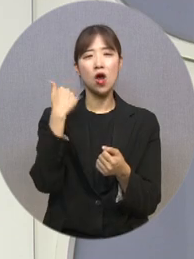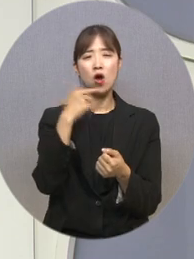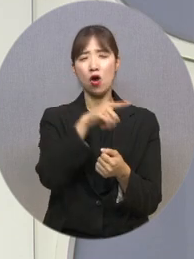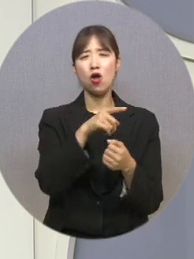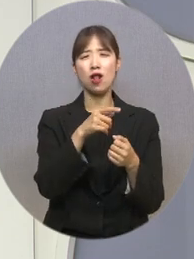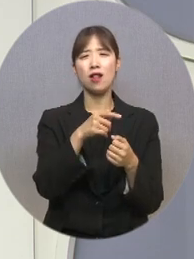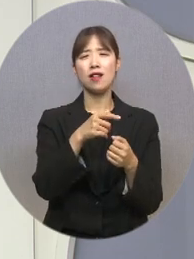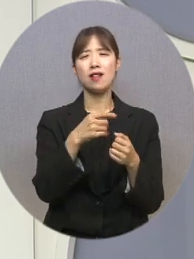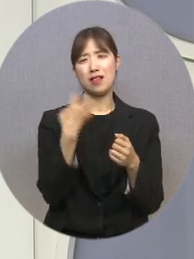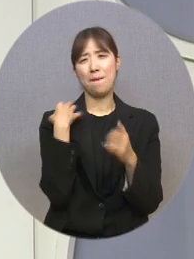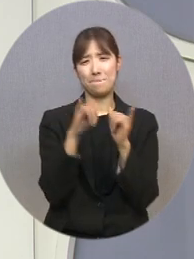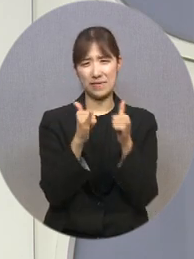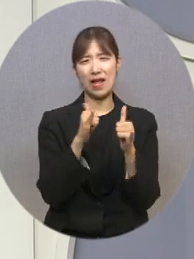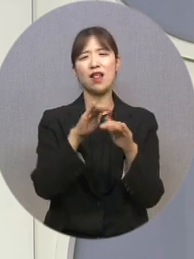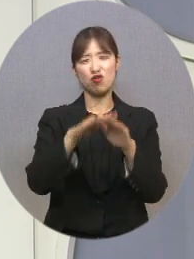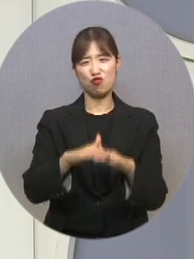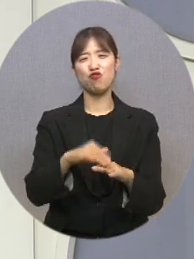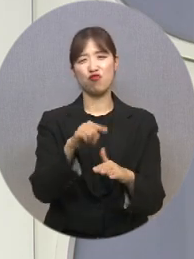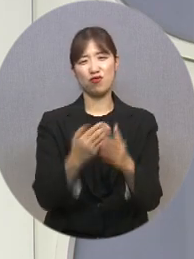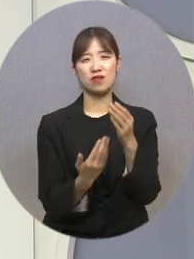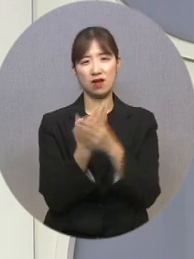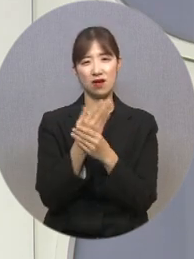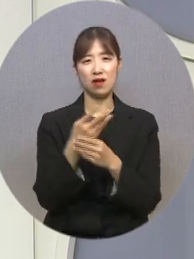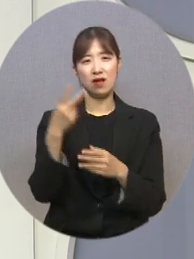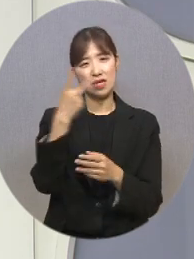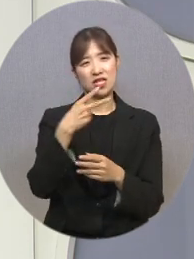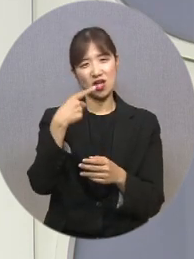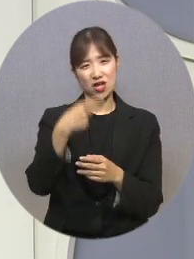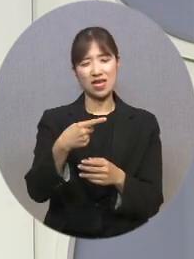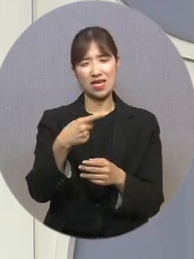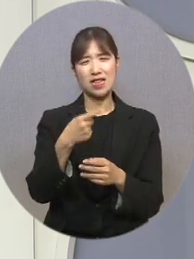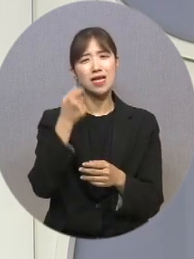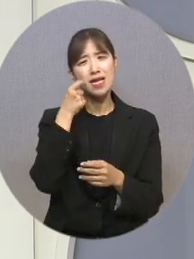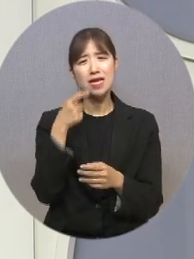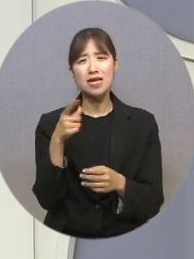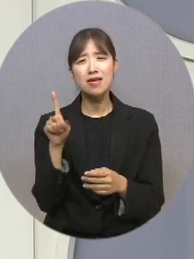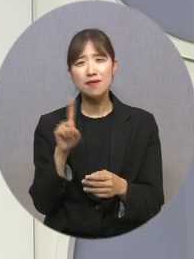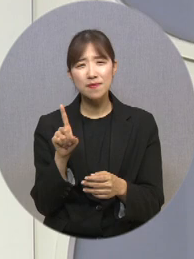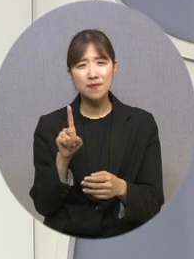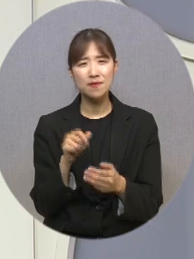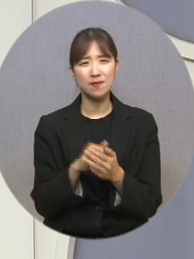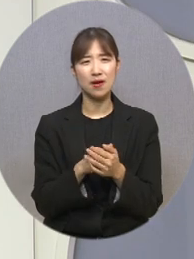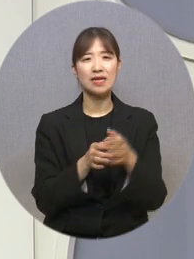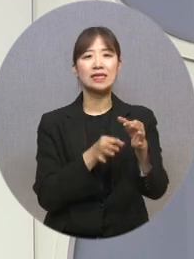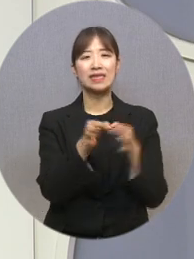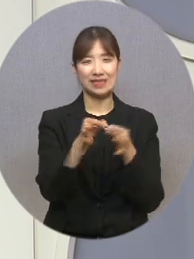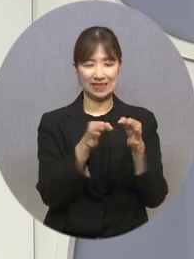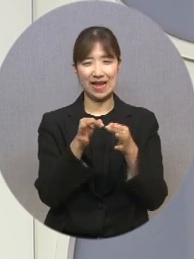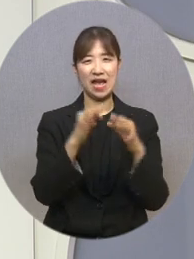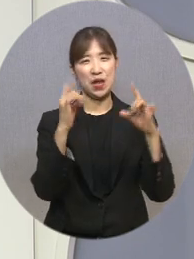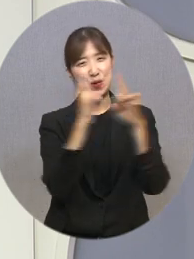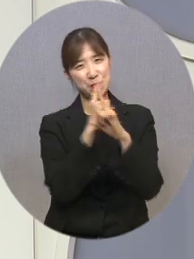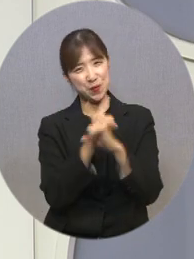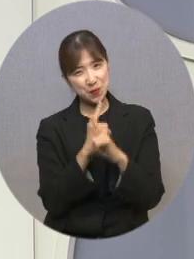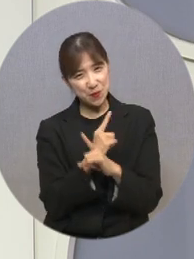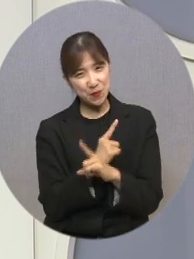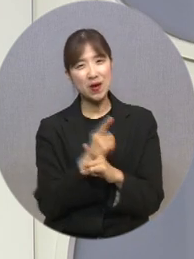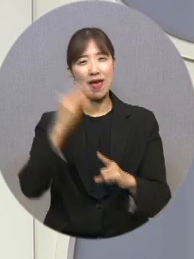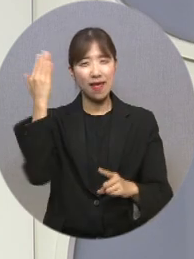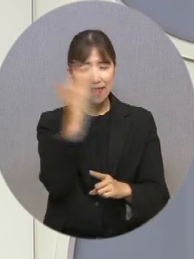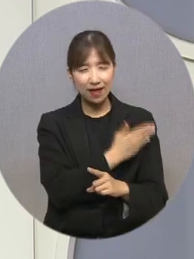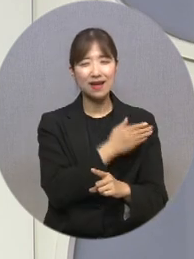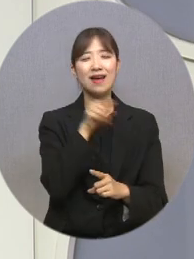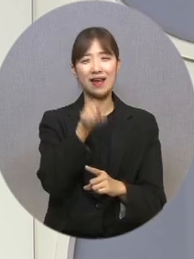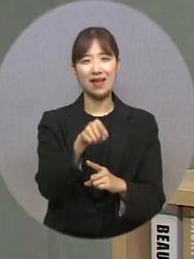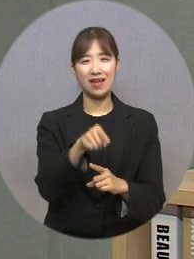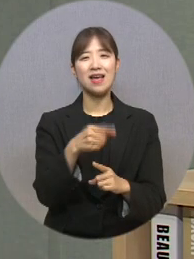사건인데 이제 그 당시가 2001년도니까 이제 그때 한참 붐이 뭐냐 하면은 재래시장을 리모델링해서 분양하는